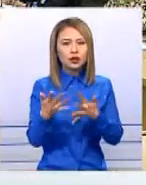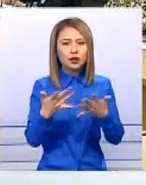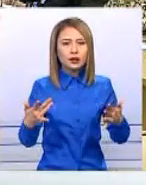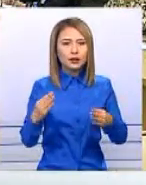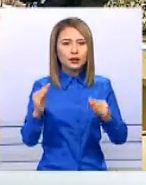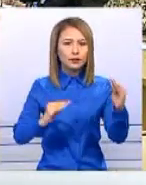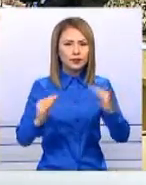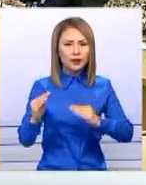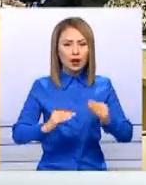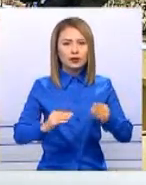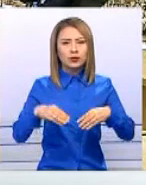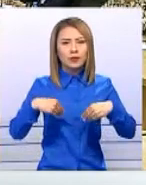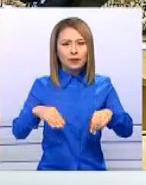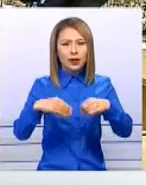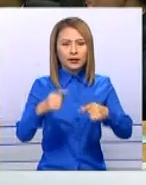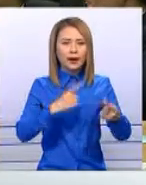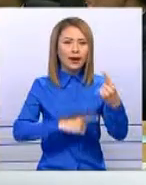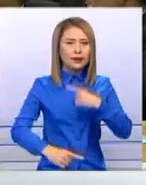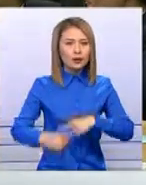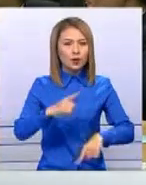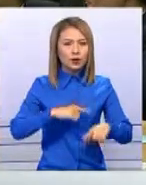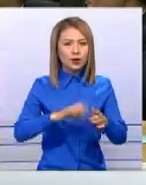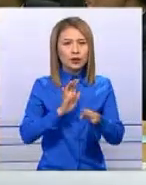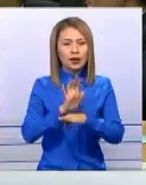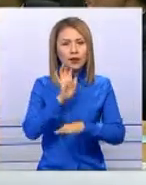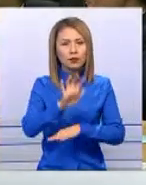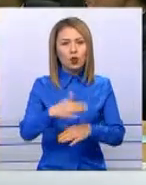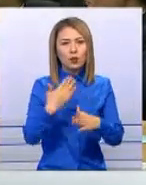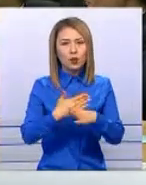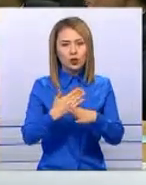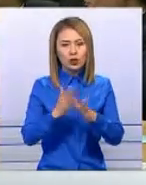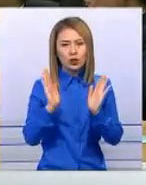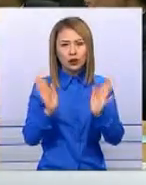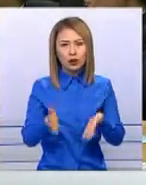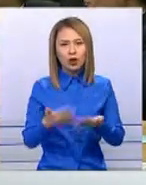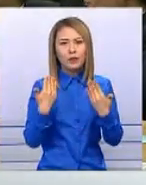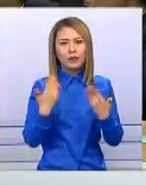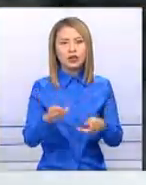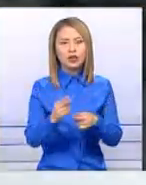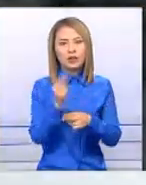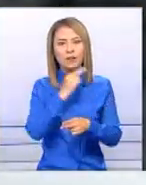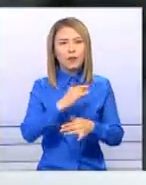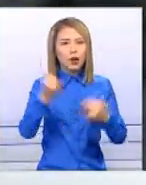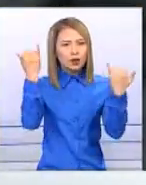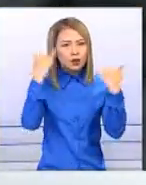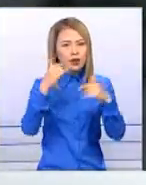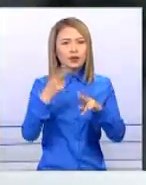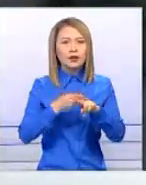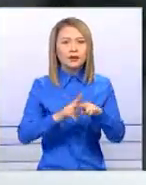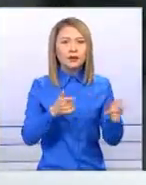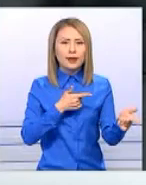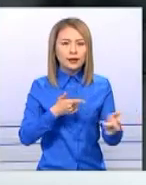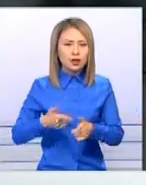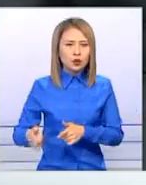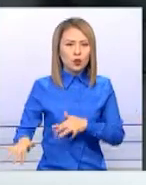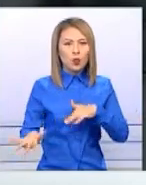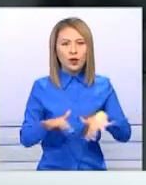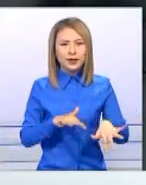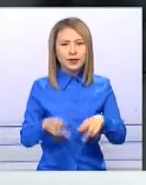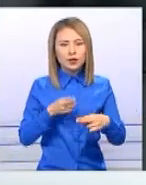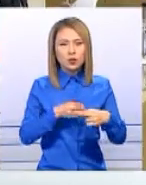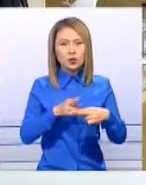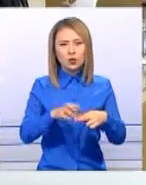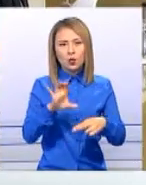жағында. Ал егін шаруашылығында қайта өңдеуге өткізілген өнімге қарай көмек көрсетіледі. құрама жем, малазығын дайындайтын